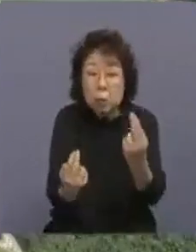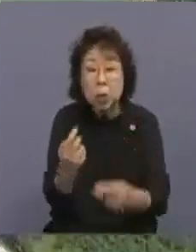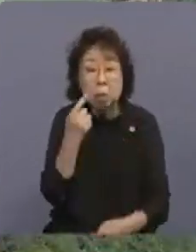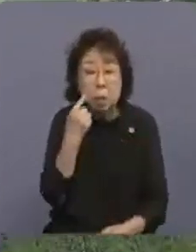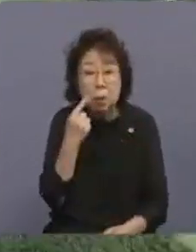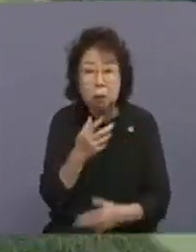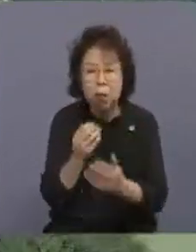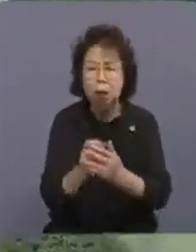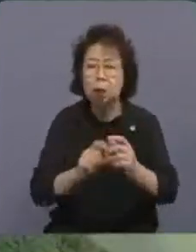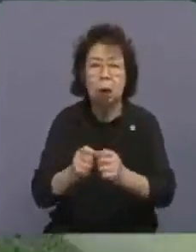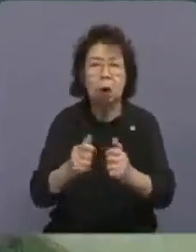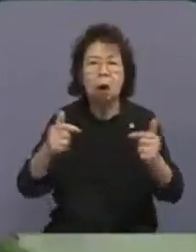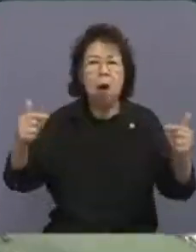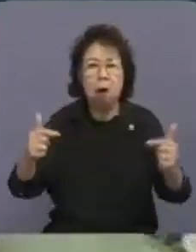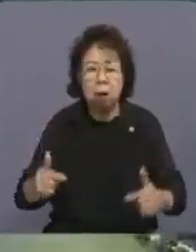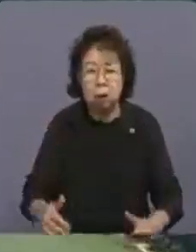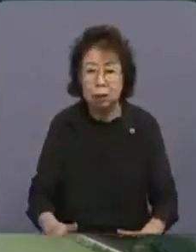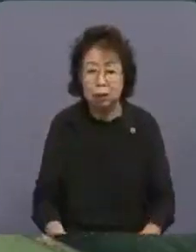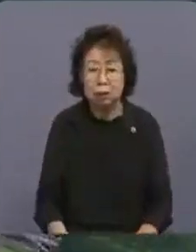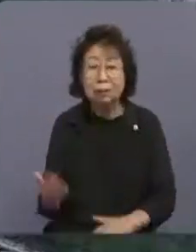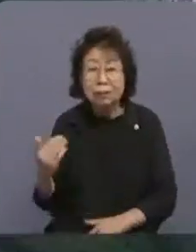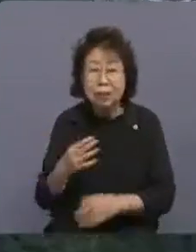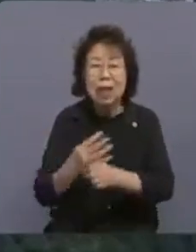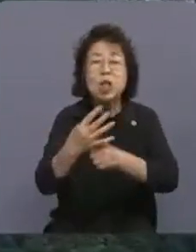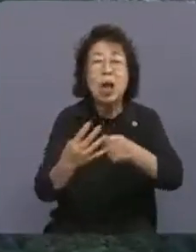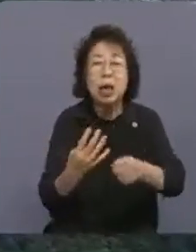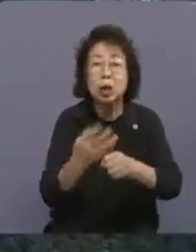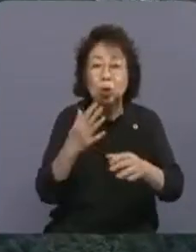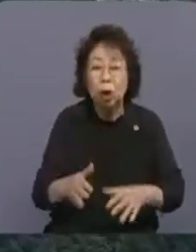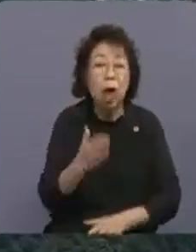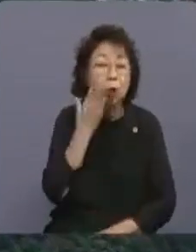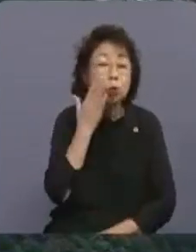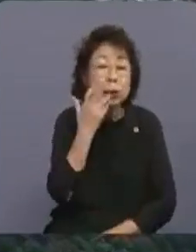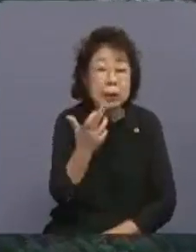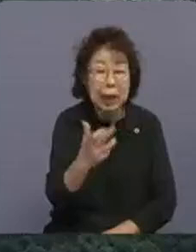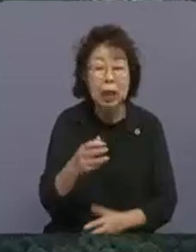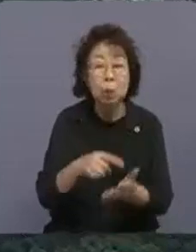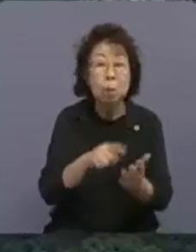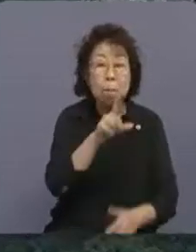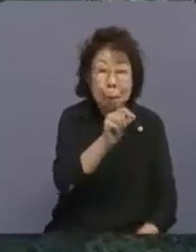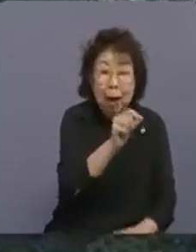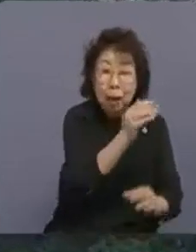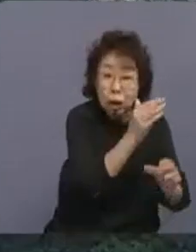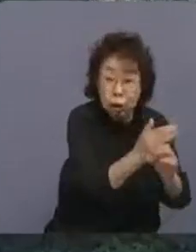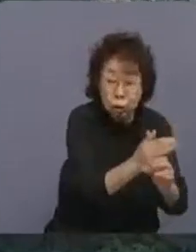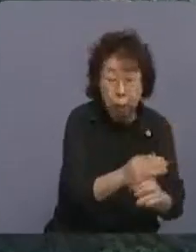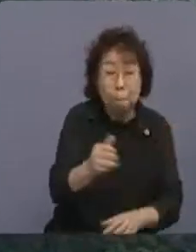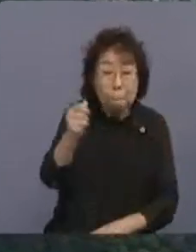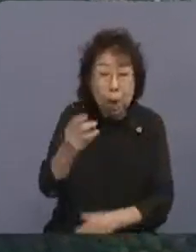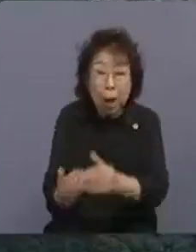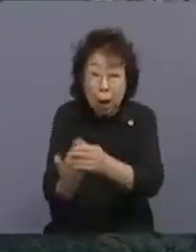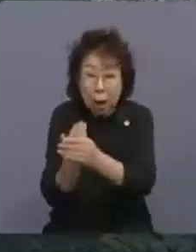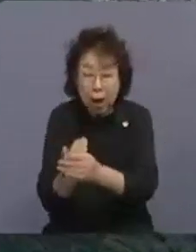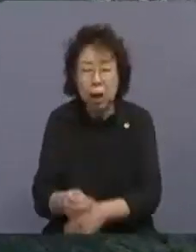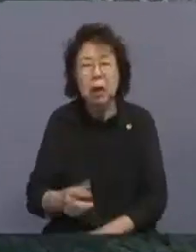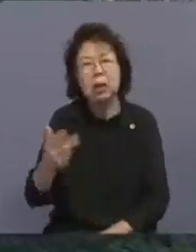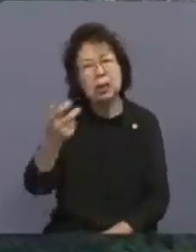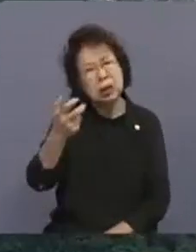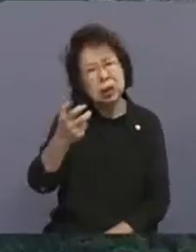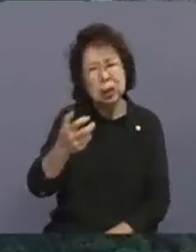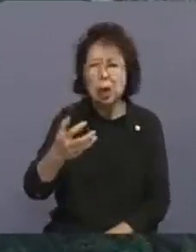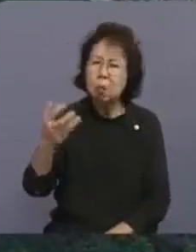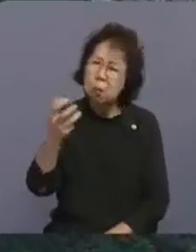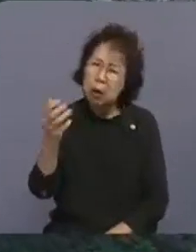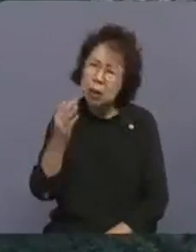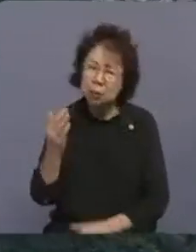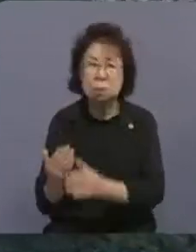격차는 더 큽니다. 최근 4년 사이 울산의 인구 1만 명당 5대 범죄는 해마다 70에서